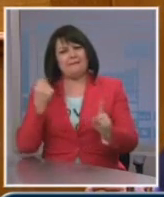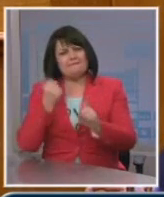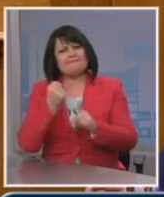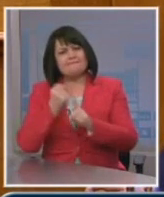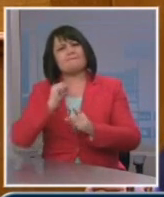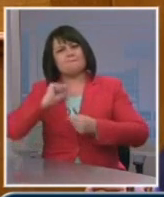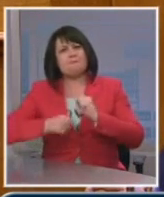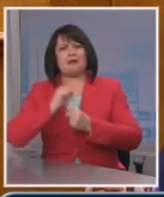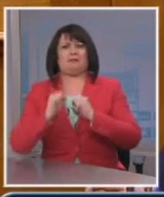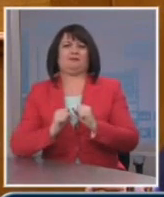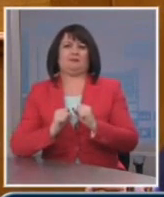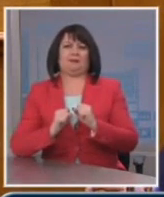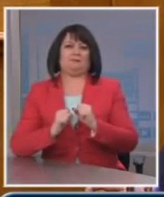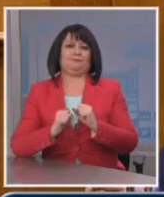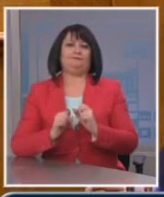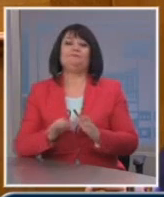Και βεβαίως